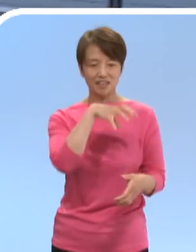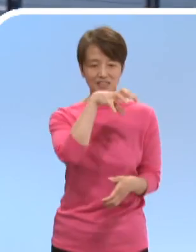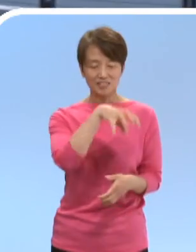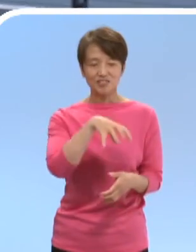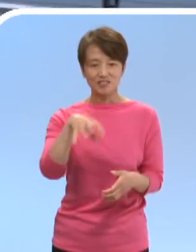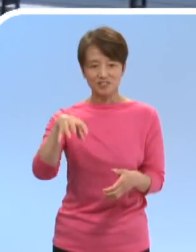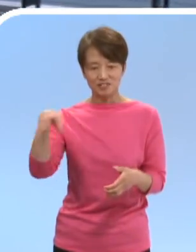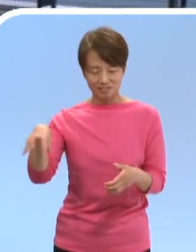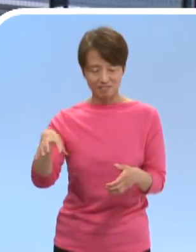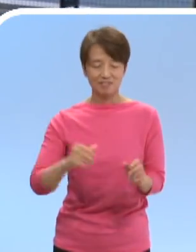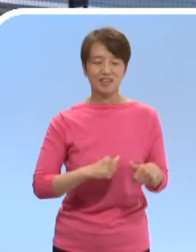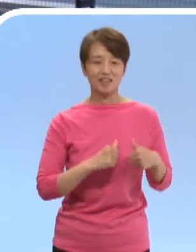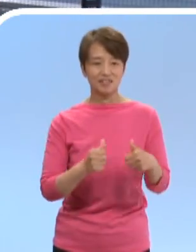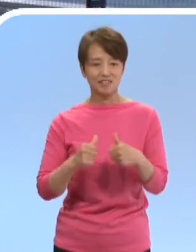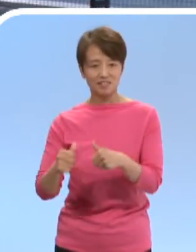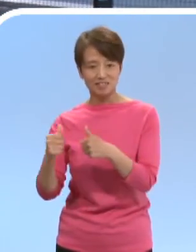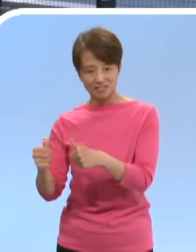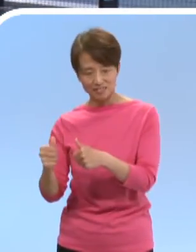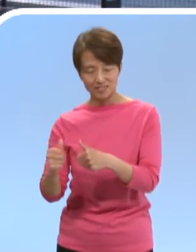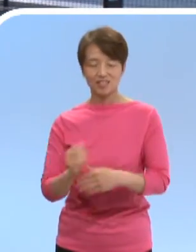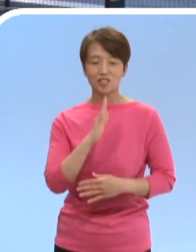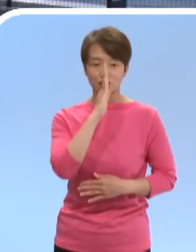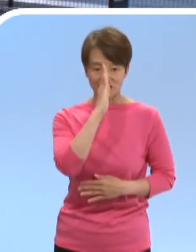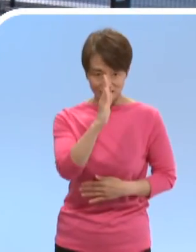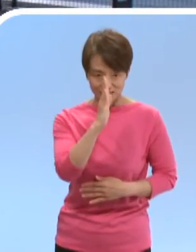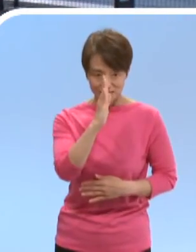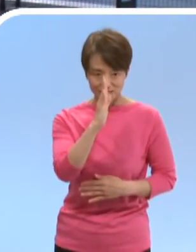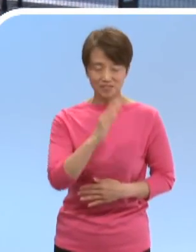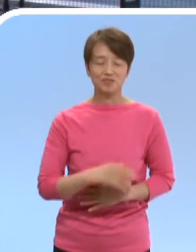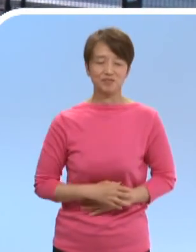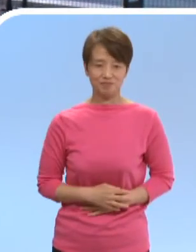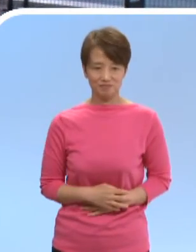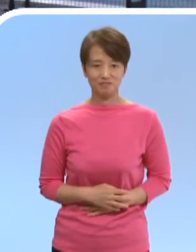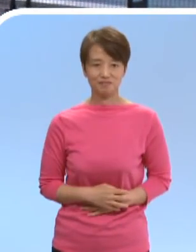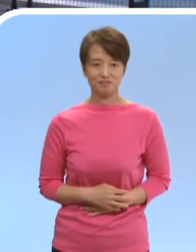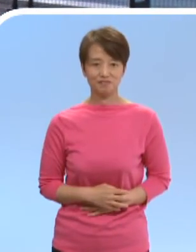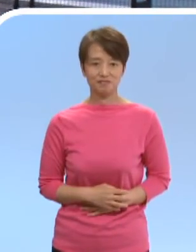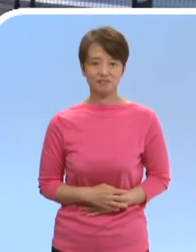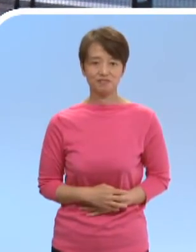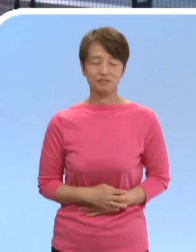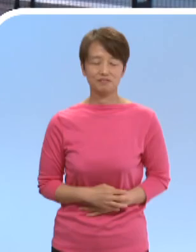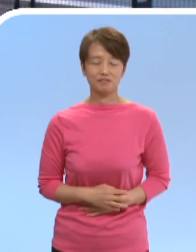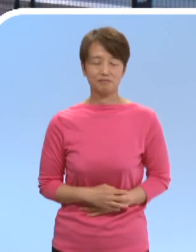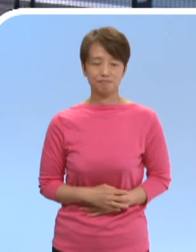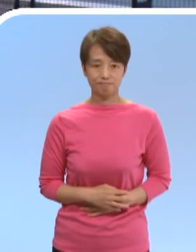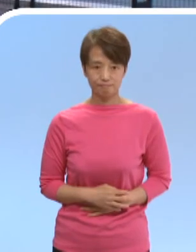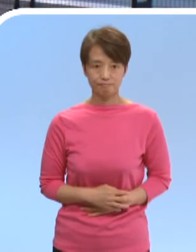アプリをダウンロードしていただいて、お出かけ情報チェックしてみてくださいね。